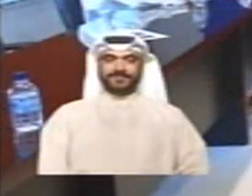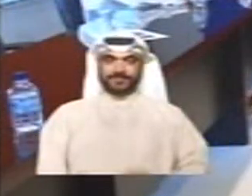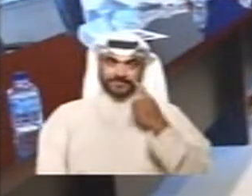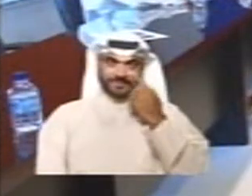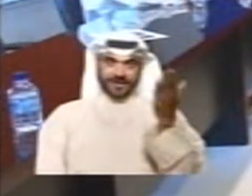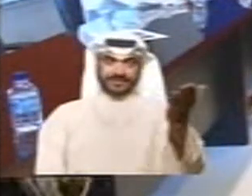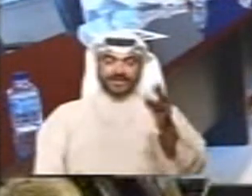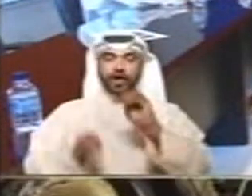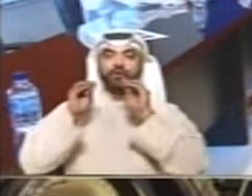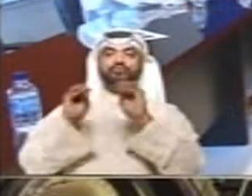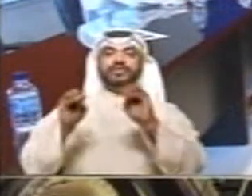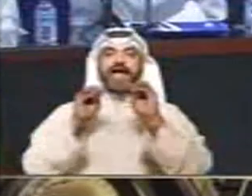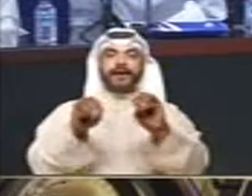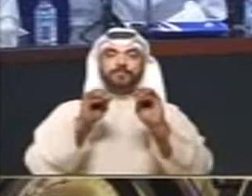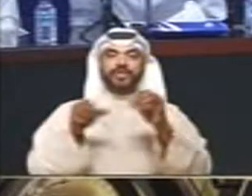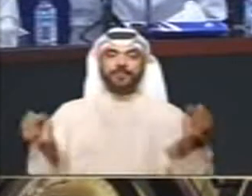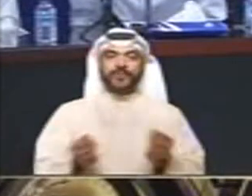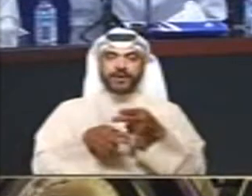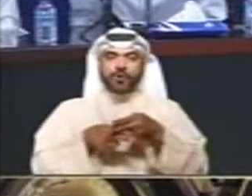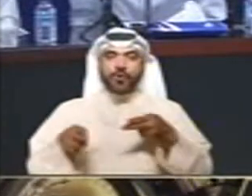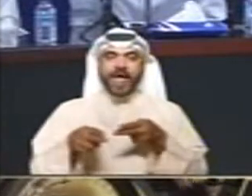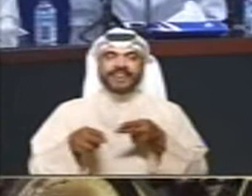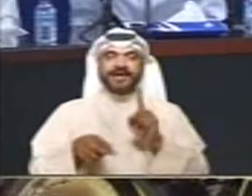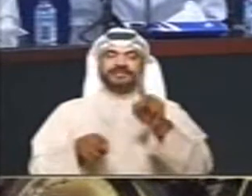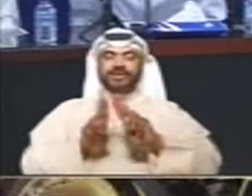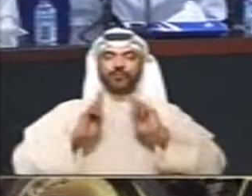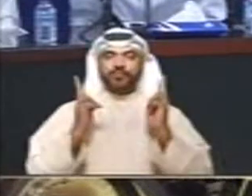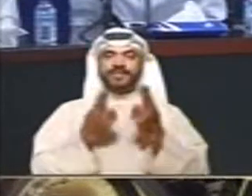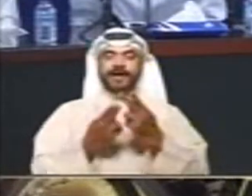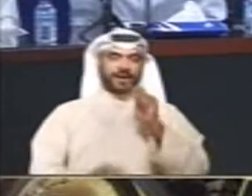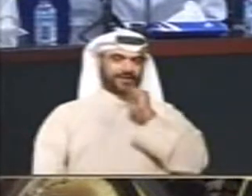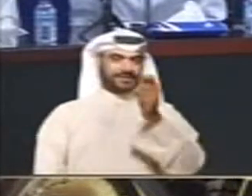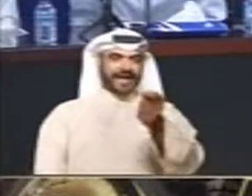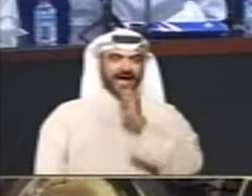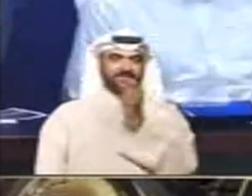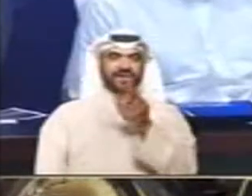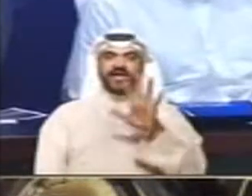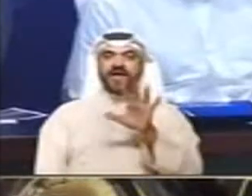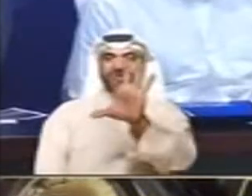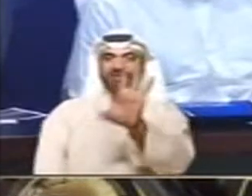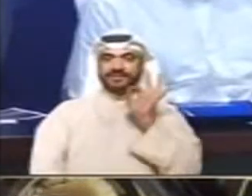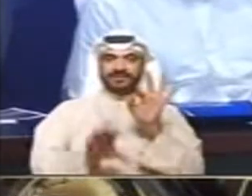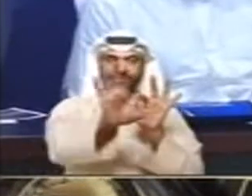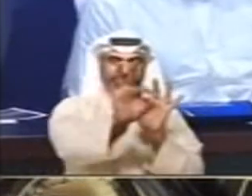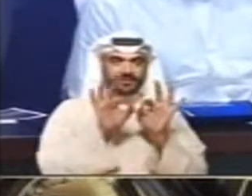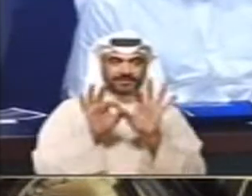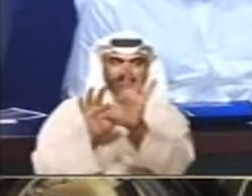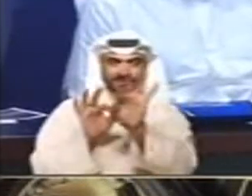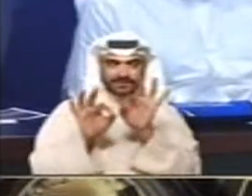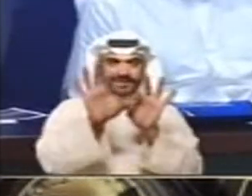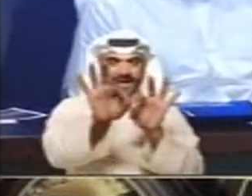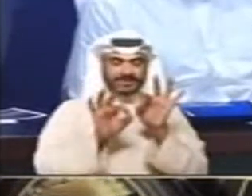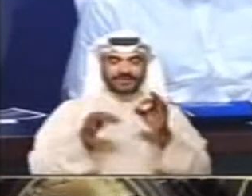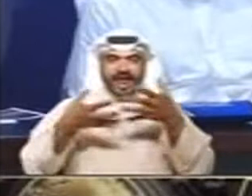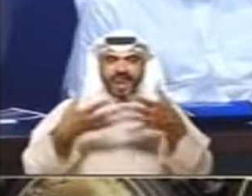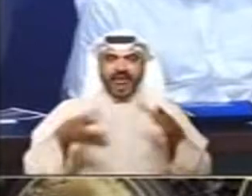في مقر اتحاد كرة القدم عقد مؤتمر صحفي لمدرب منتخبنا الوطني الصربي رادي، والذي كان